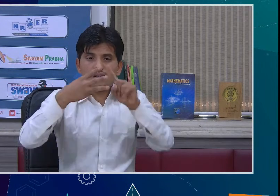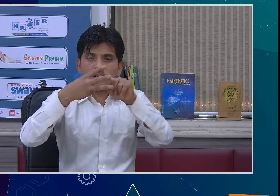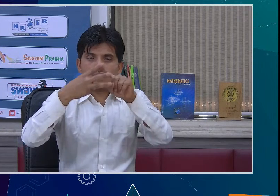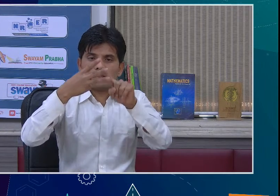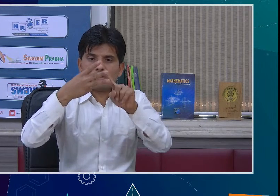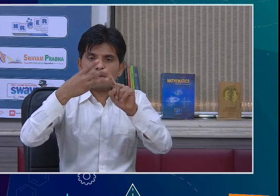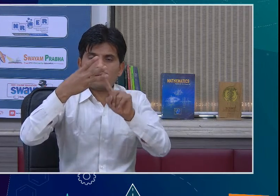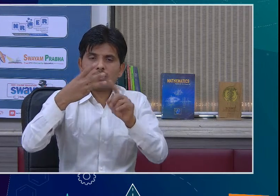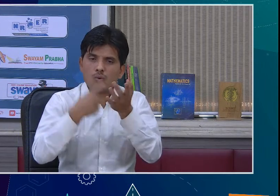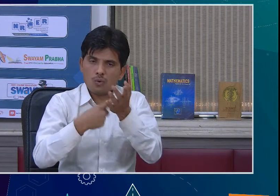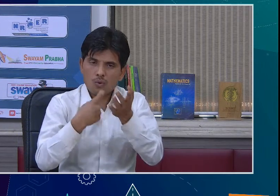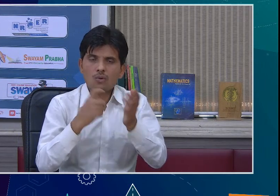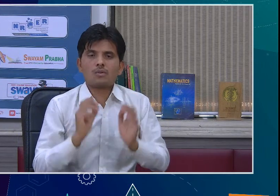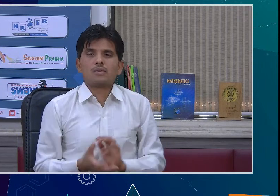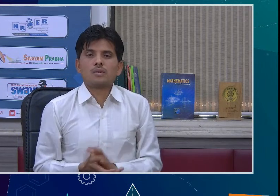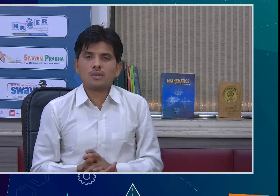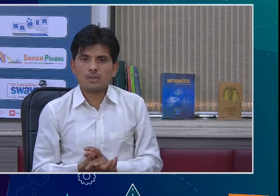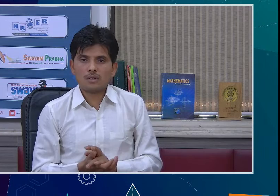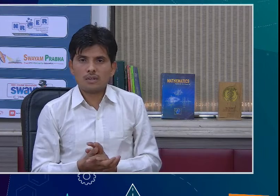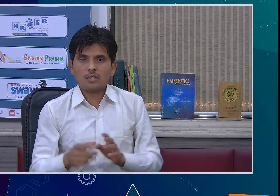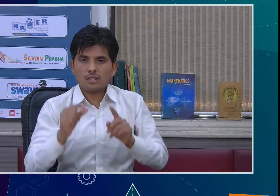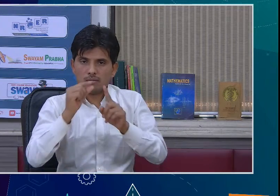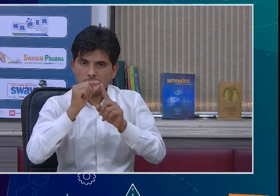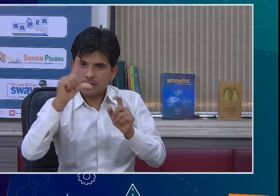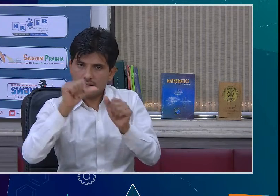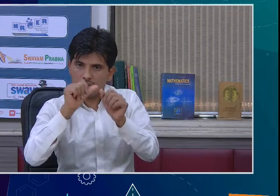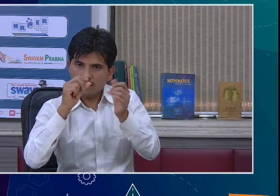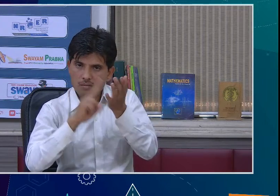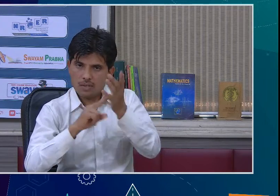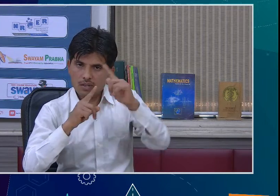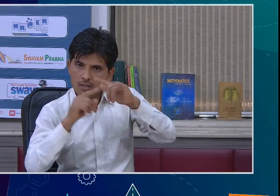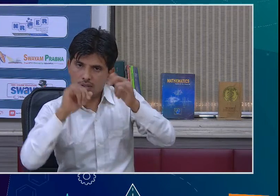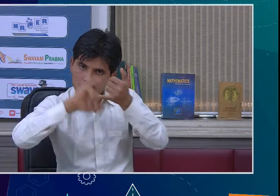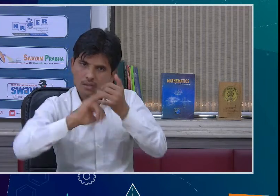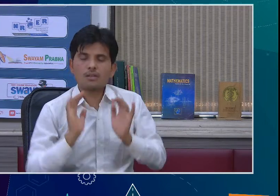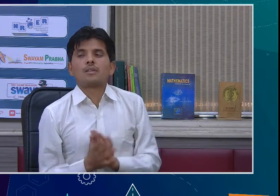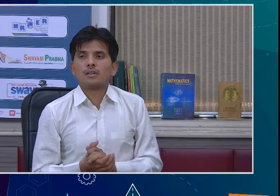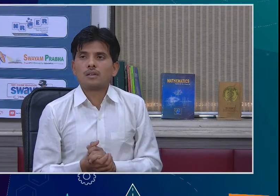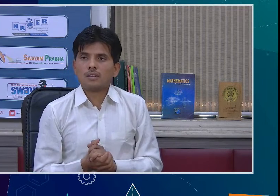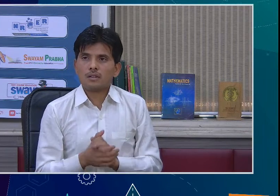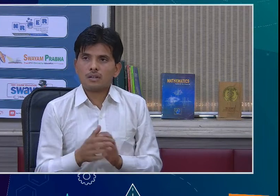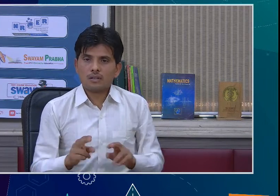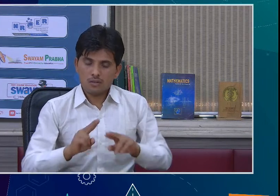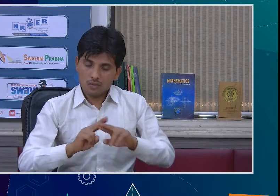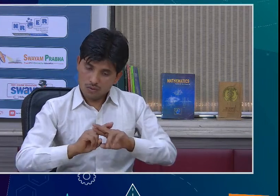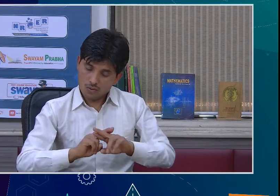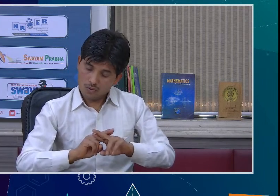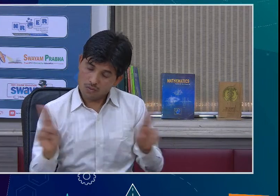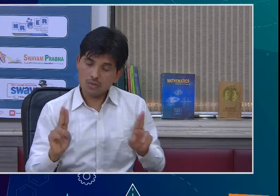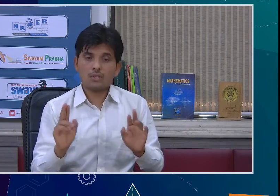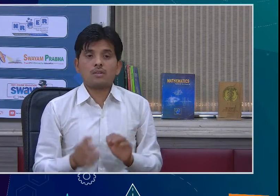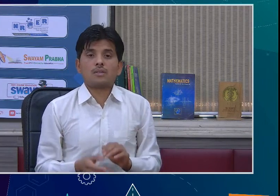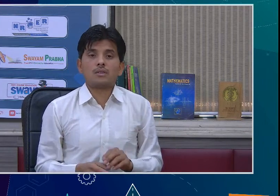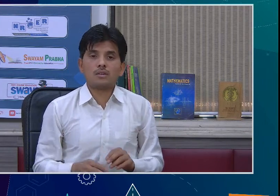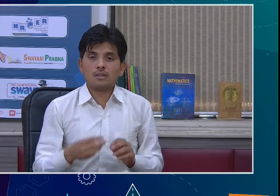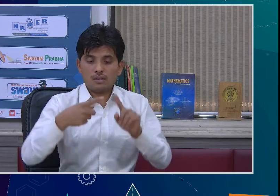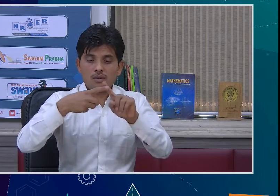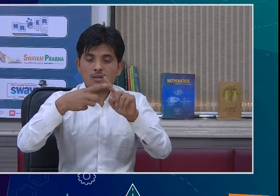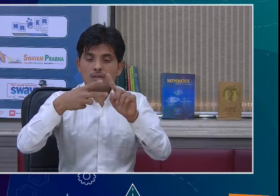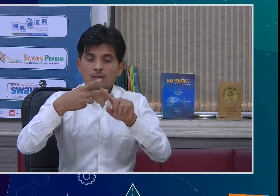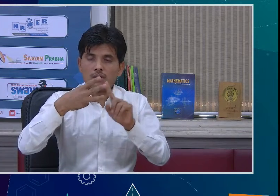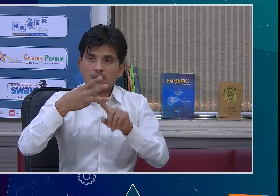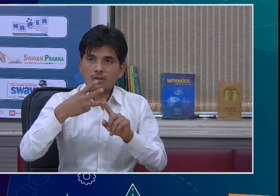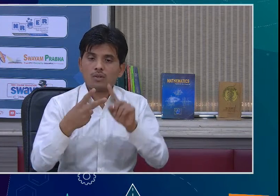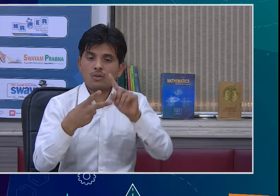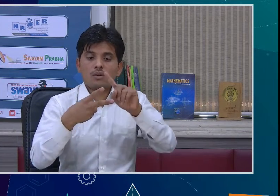are 3 rules that the planet has to fulfill. Now it was observed that Pluto fulfilled 2 of